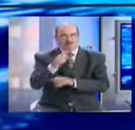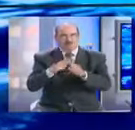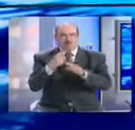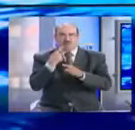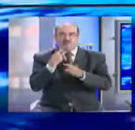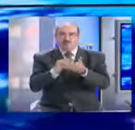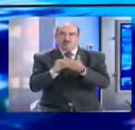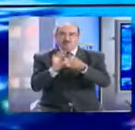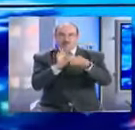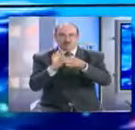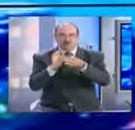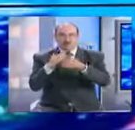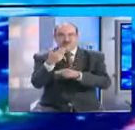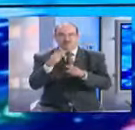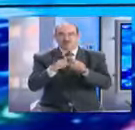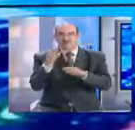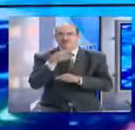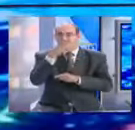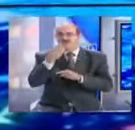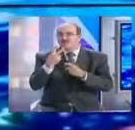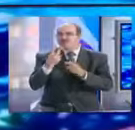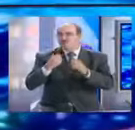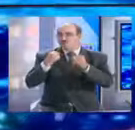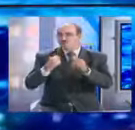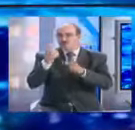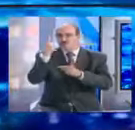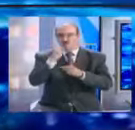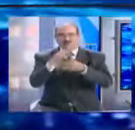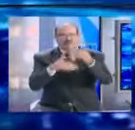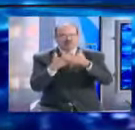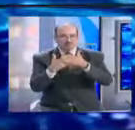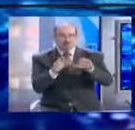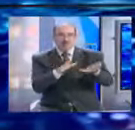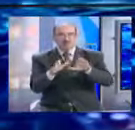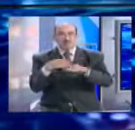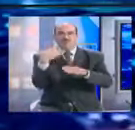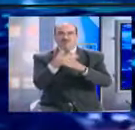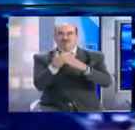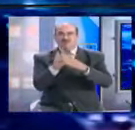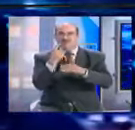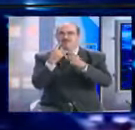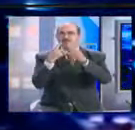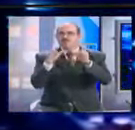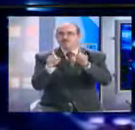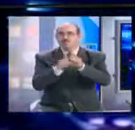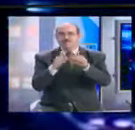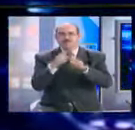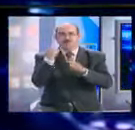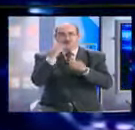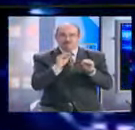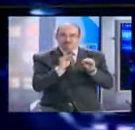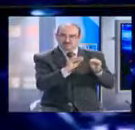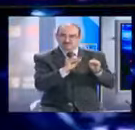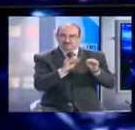للتضامن الوطني وتعبيرا عن إرادة الدولة في تطوير الحركة التربوية التطوعية التي تغرس روح